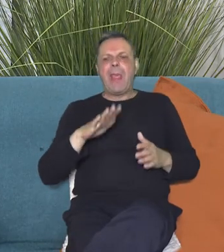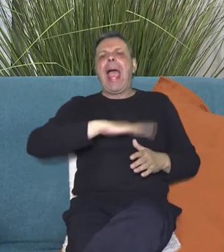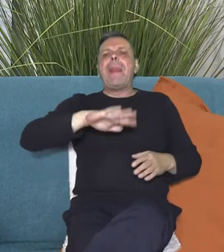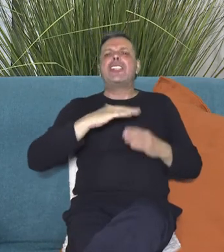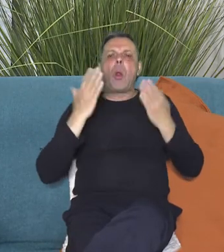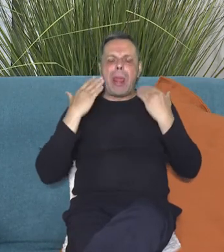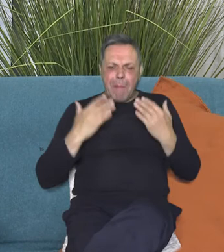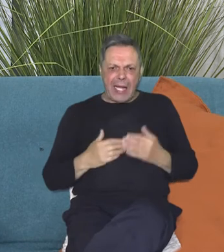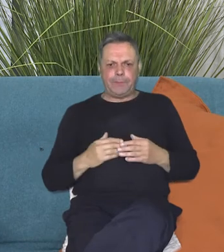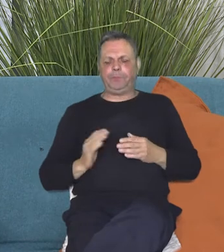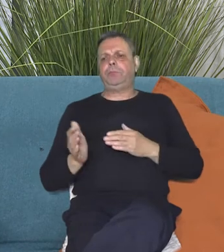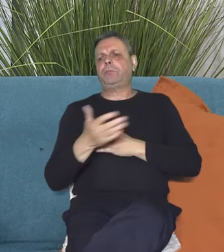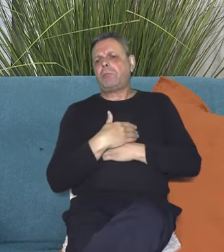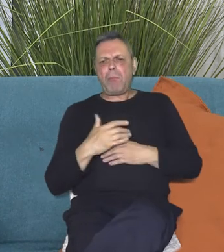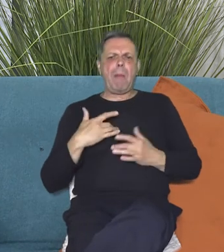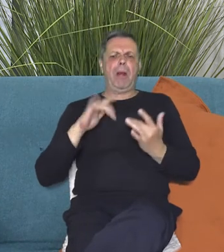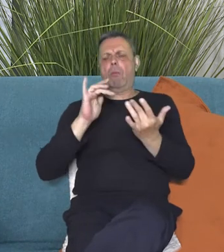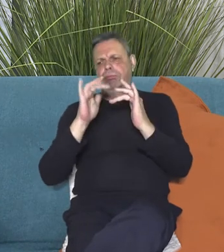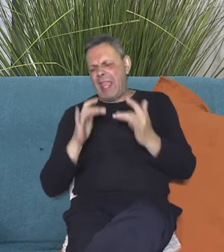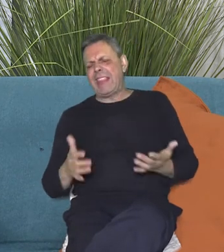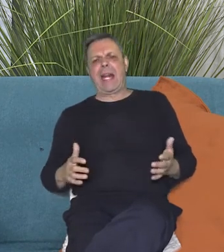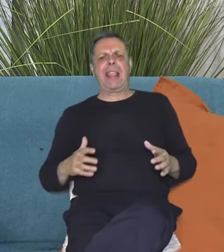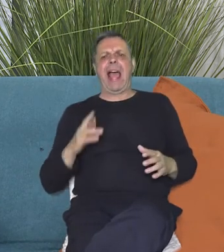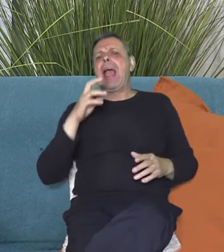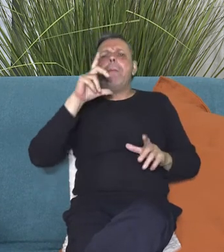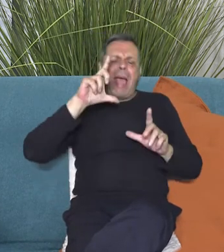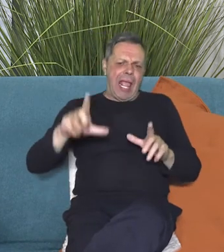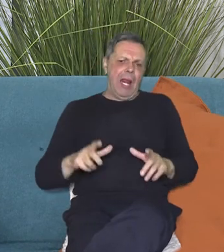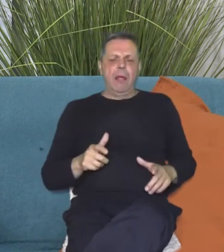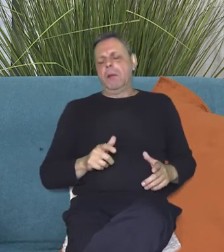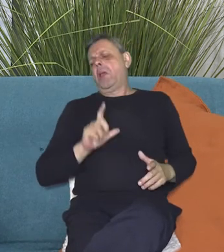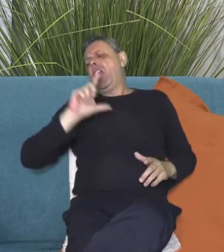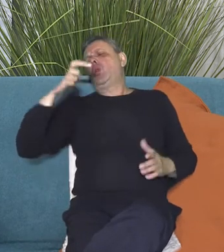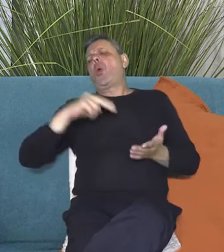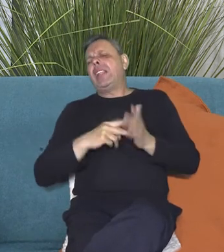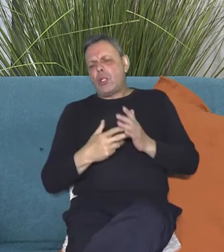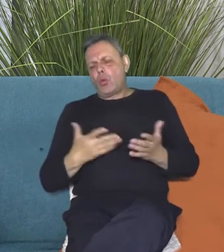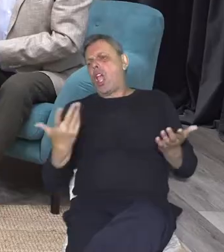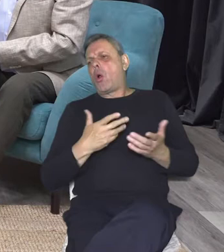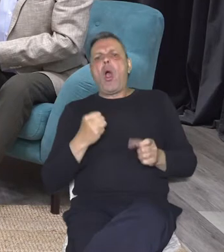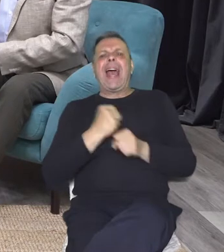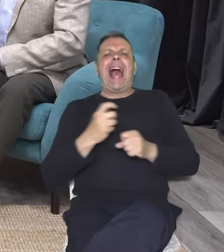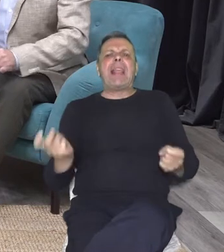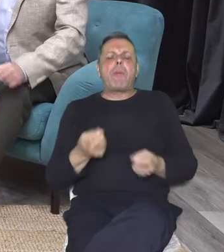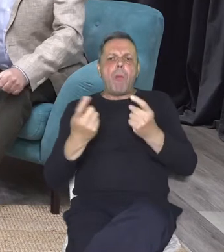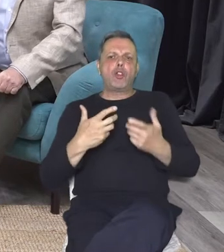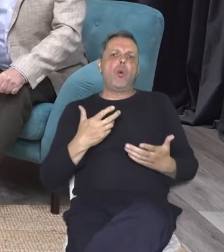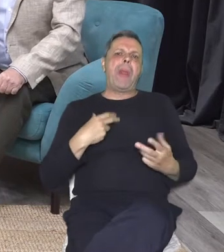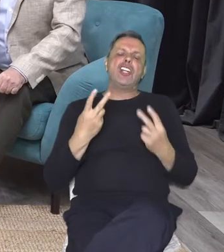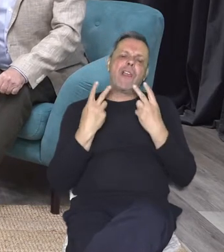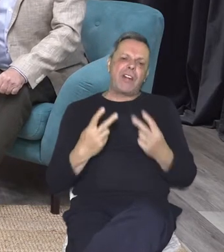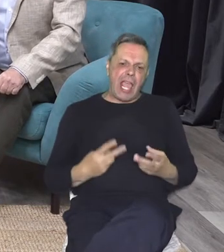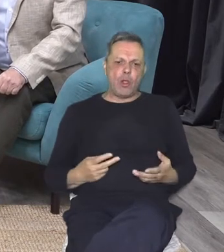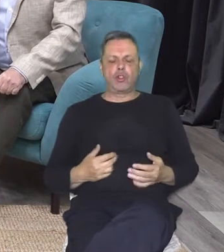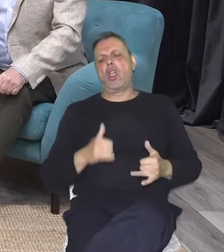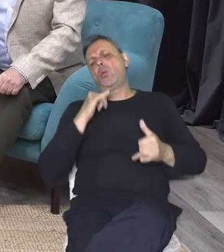park, u ured Nacionalnog parka putem naših elektronskih adresa, super, ali isto tako i druge institucije koje se bave promocijom